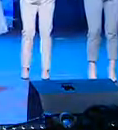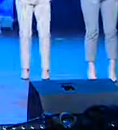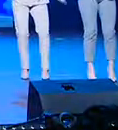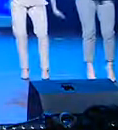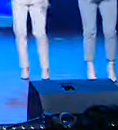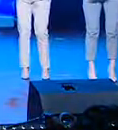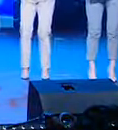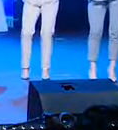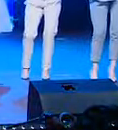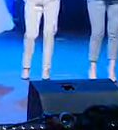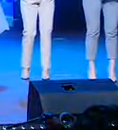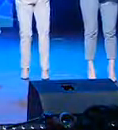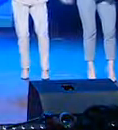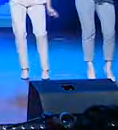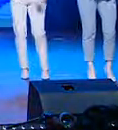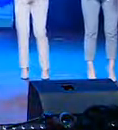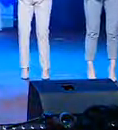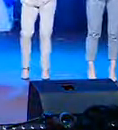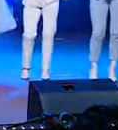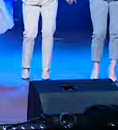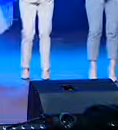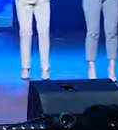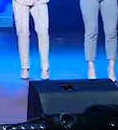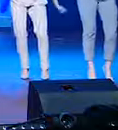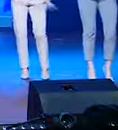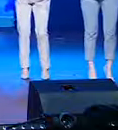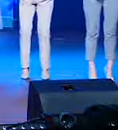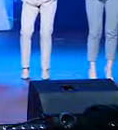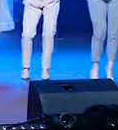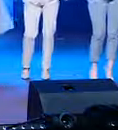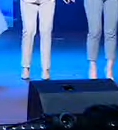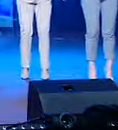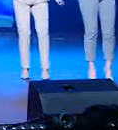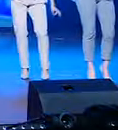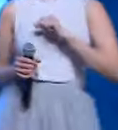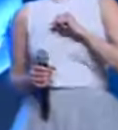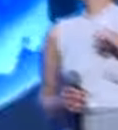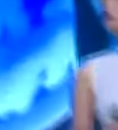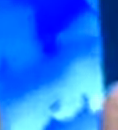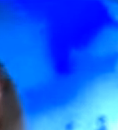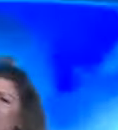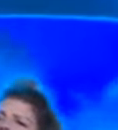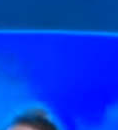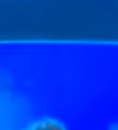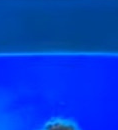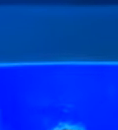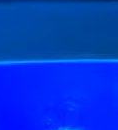Czujesz tę siłę, co burzy parawany. Jesteś